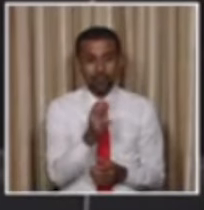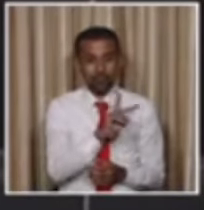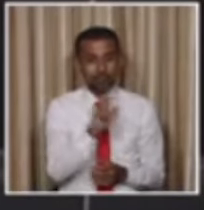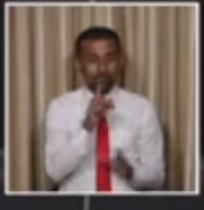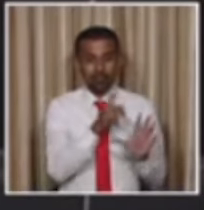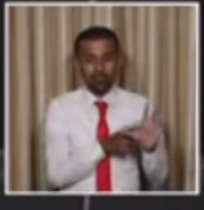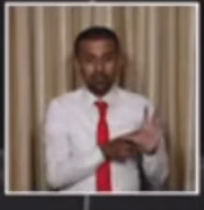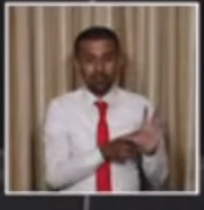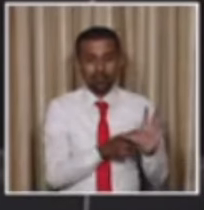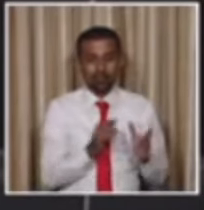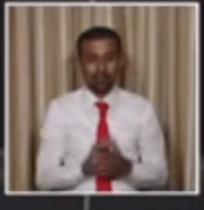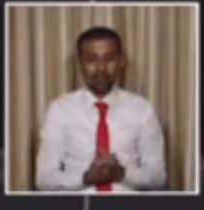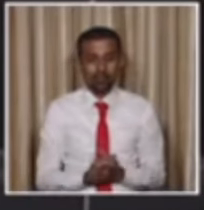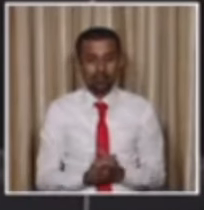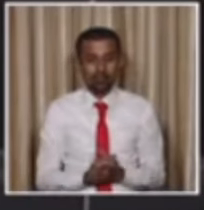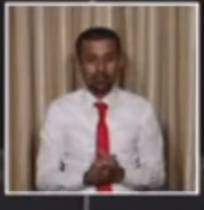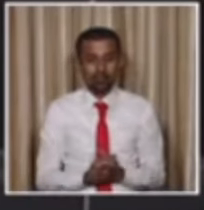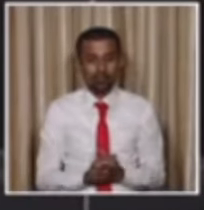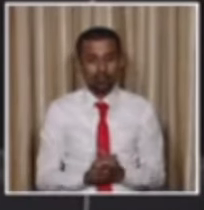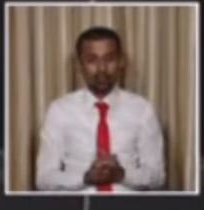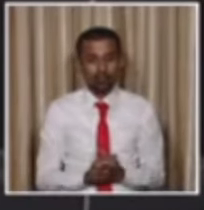2021 වසරේ